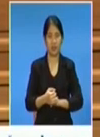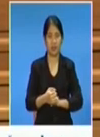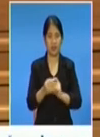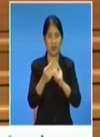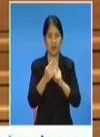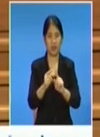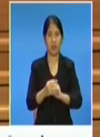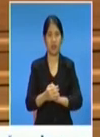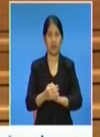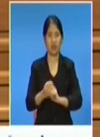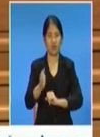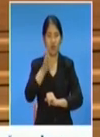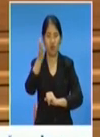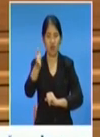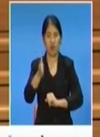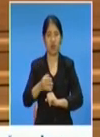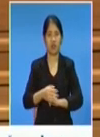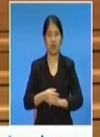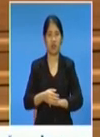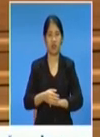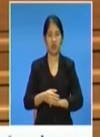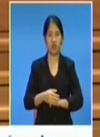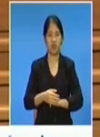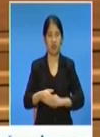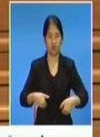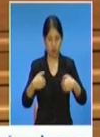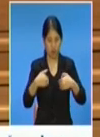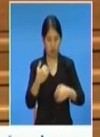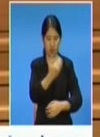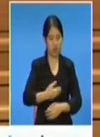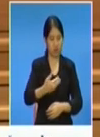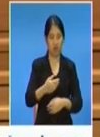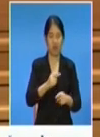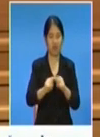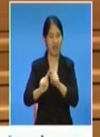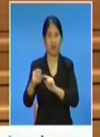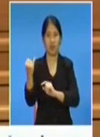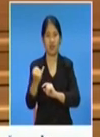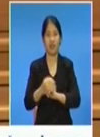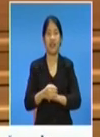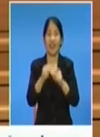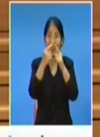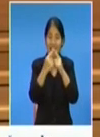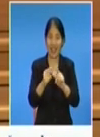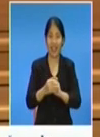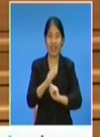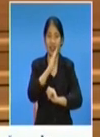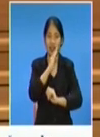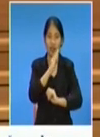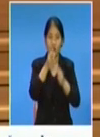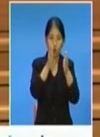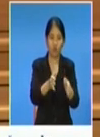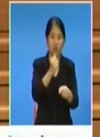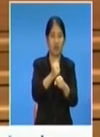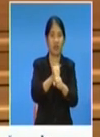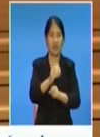ให้มีอันเป็นไปแต่ถ้าไม่ทุจริตสุจริตและมีความตั้งใจมุ่งมั่นสร้